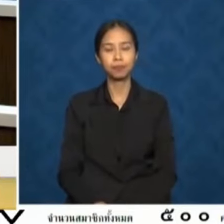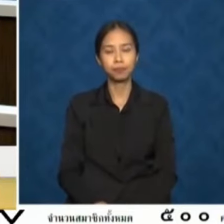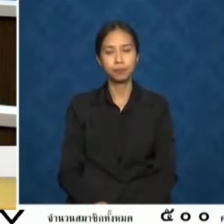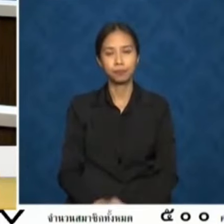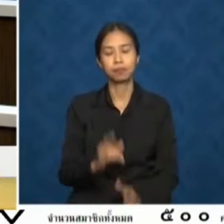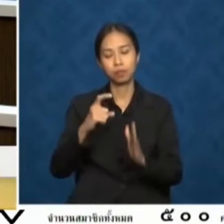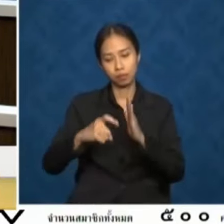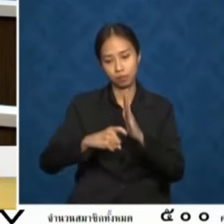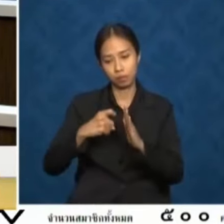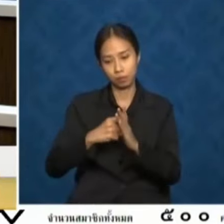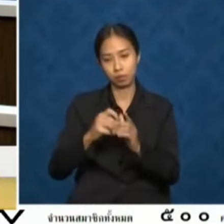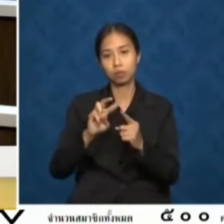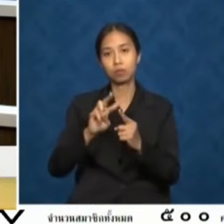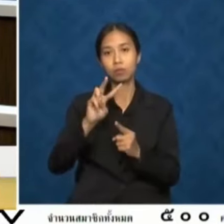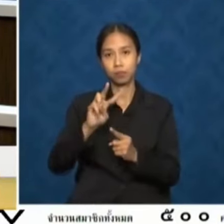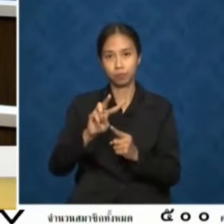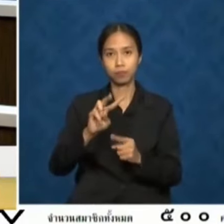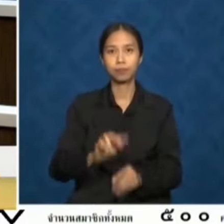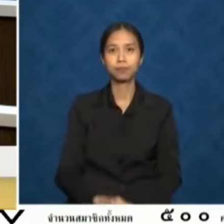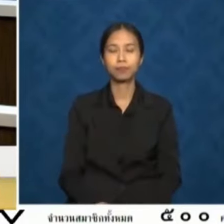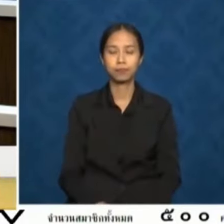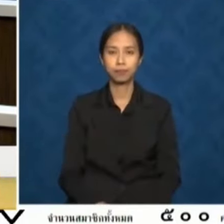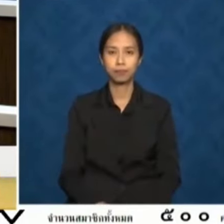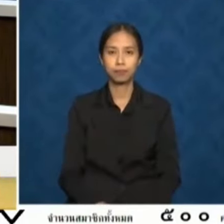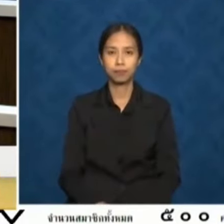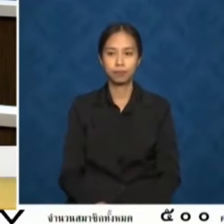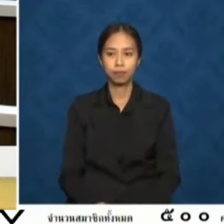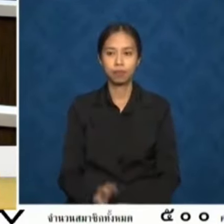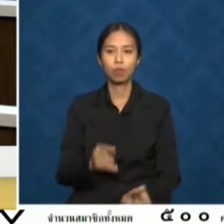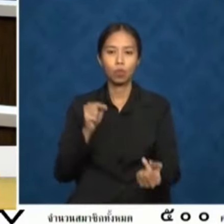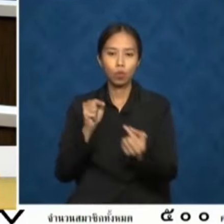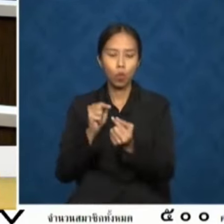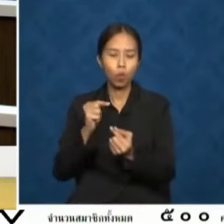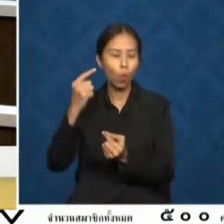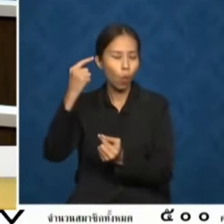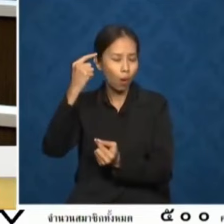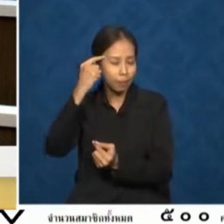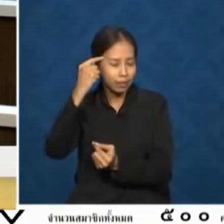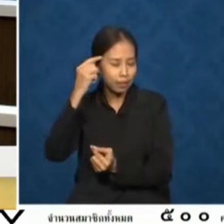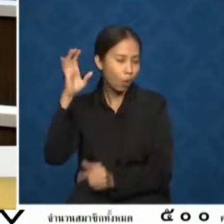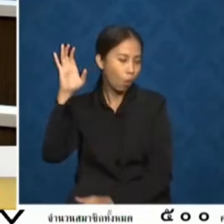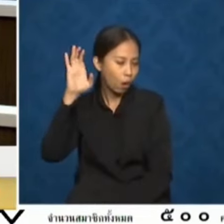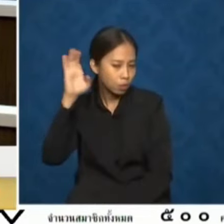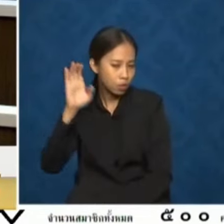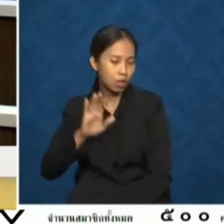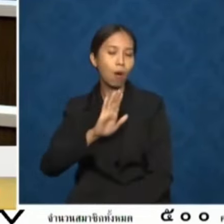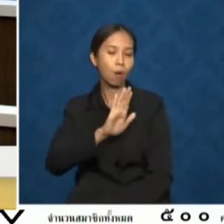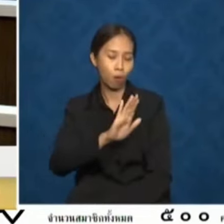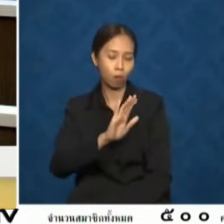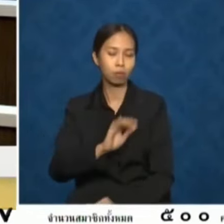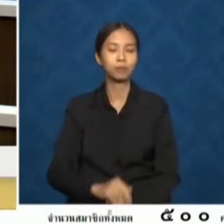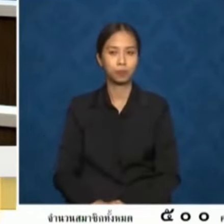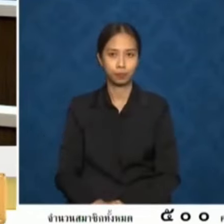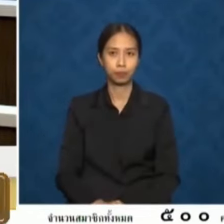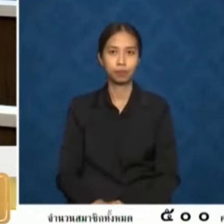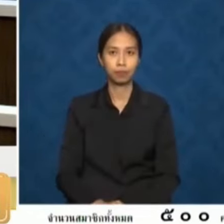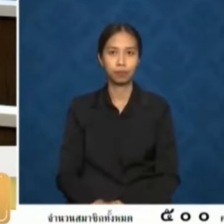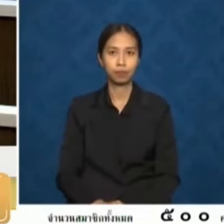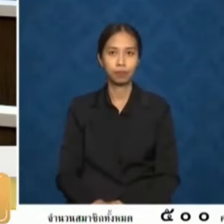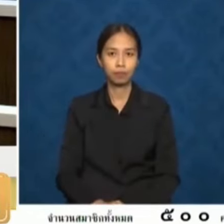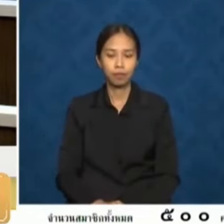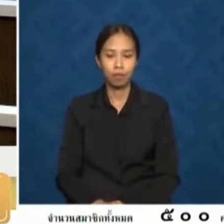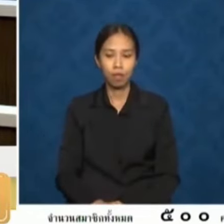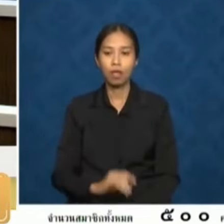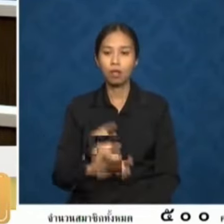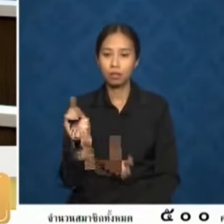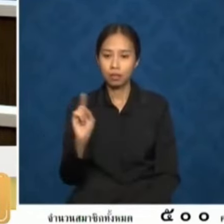าเหตุสำคัญที่สองคือการสร้างความเชื่อและทัศนคติที่ไม่ถูกต้องต่อประเทศชาติบ้านเมืองให้